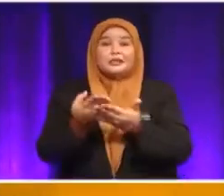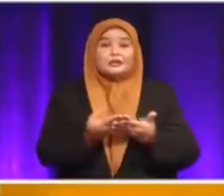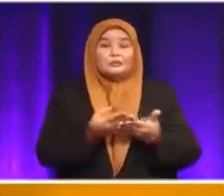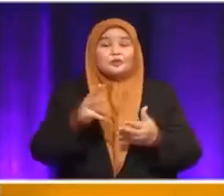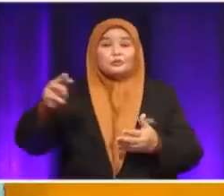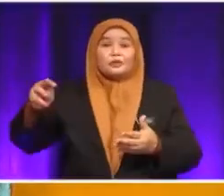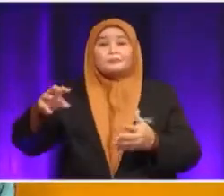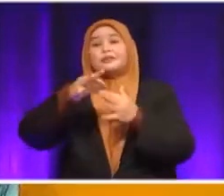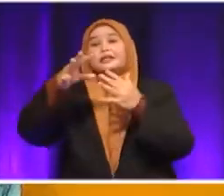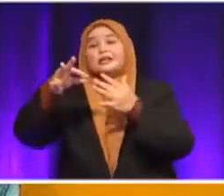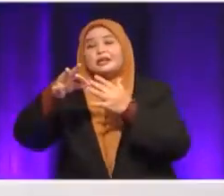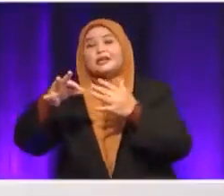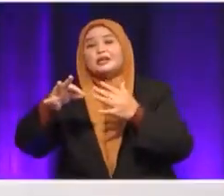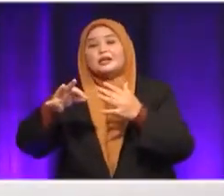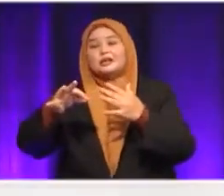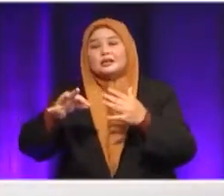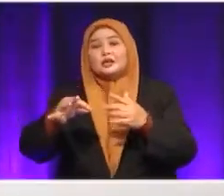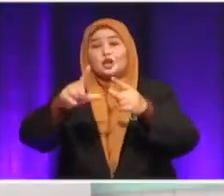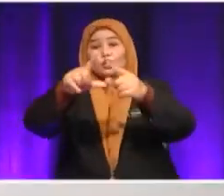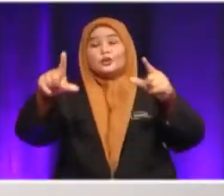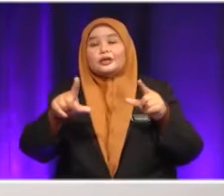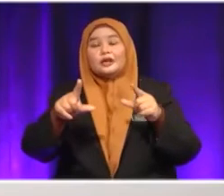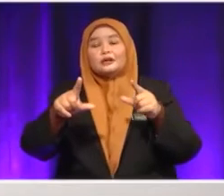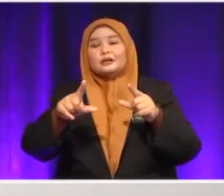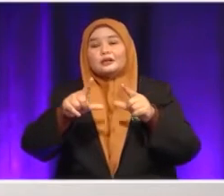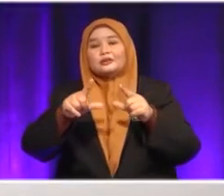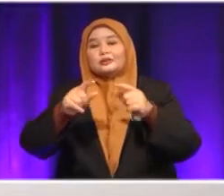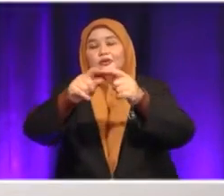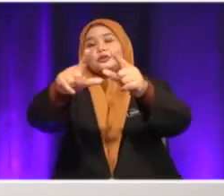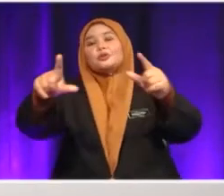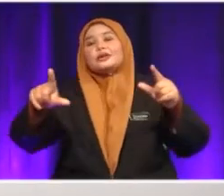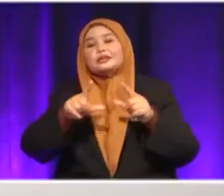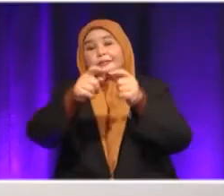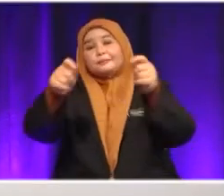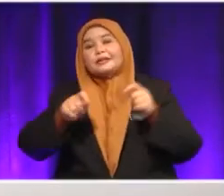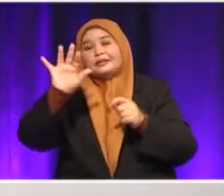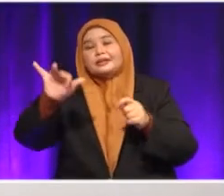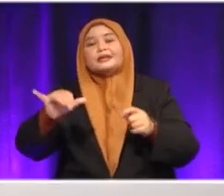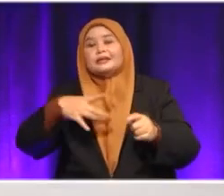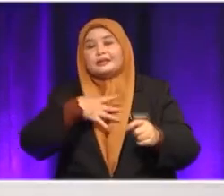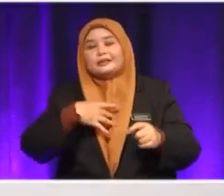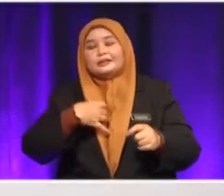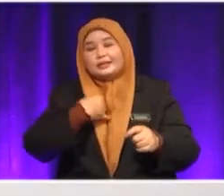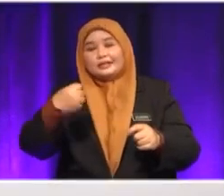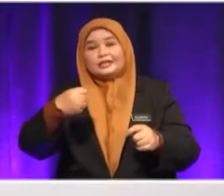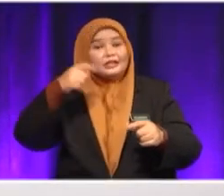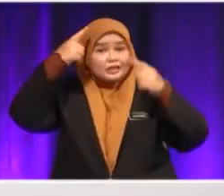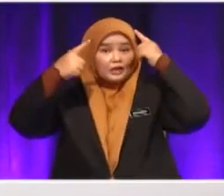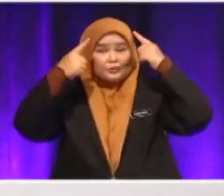kalian memilih lokasi yang ingin dirawat di Marsha